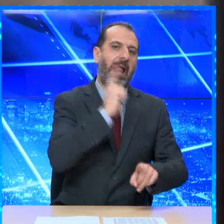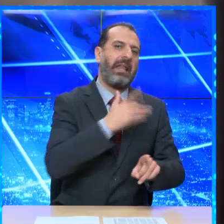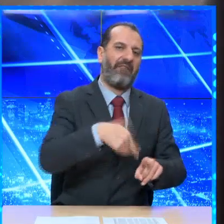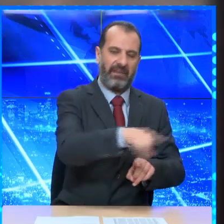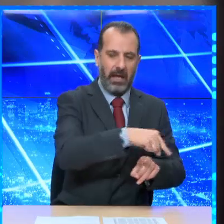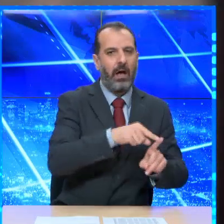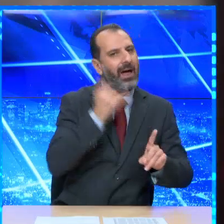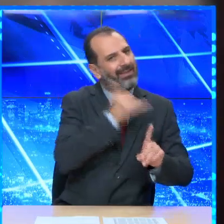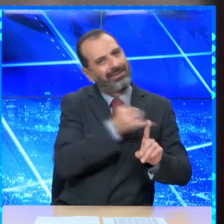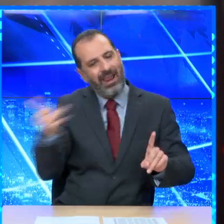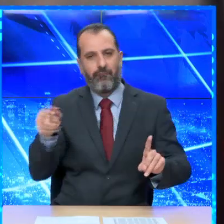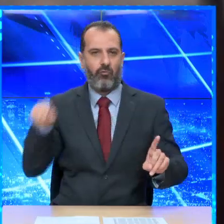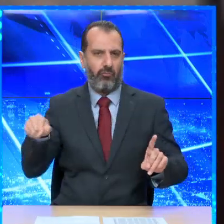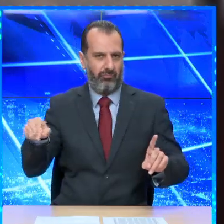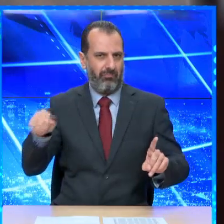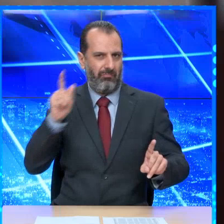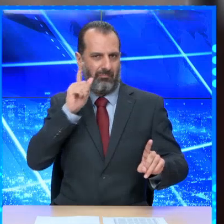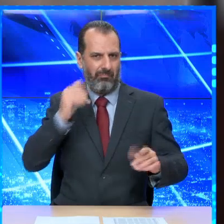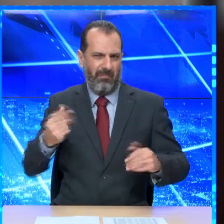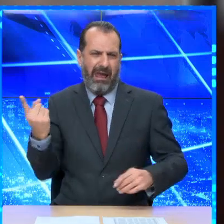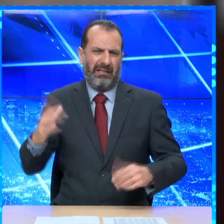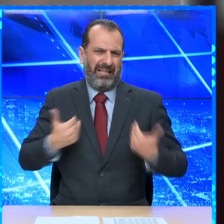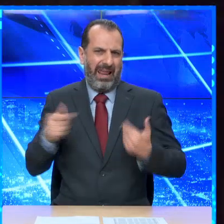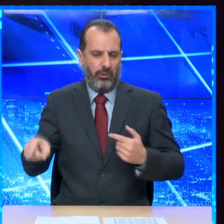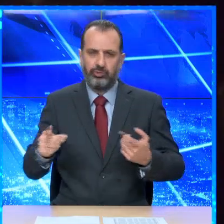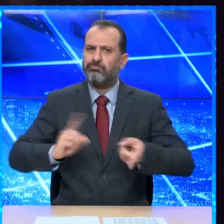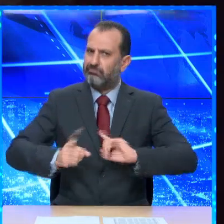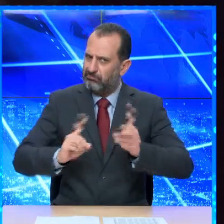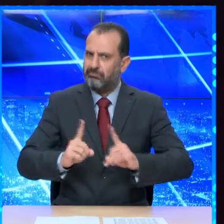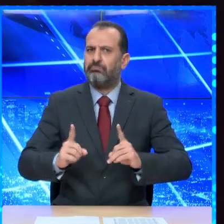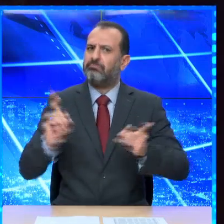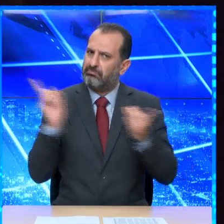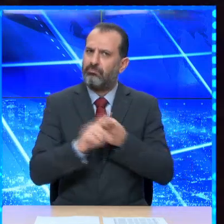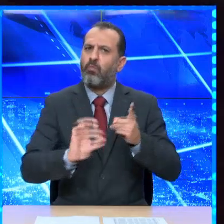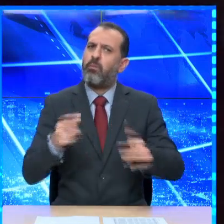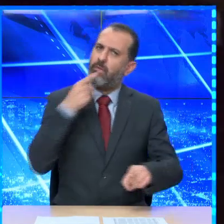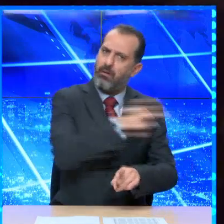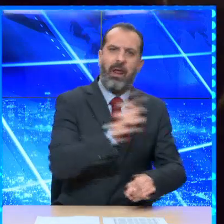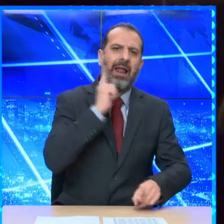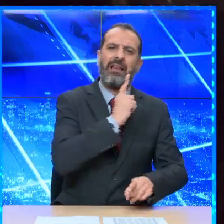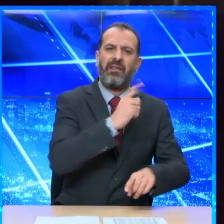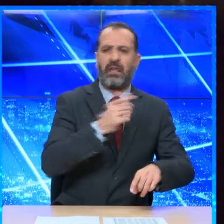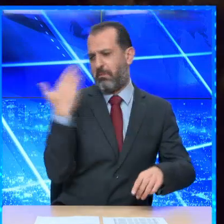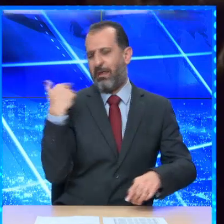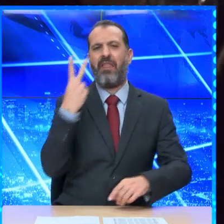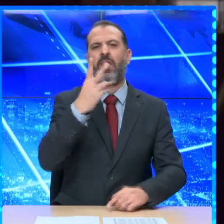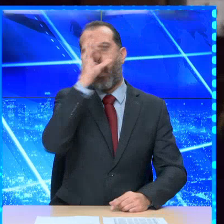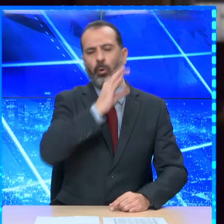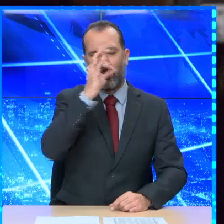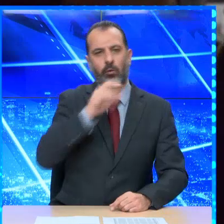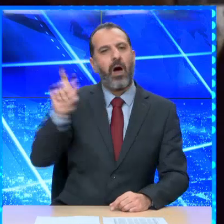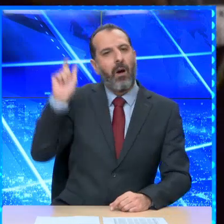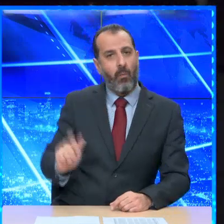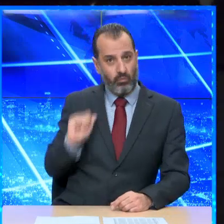από τηλεφωνική επικοινωνία με έναν από τους νεαρούς, συμφώνησαν να συναντηθούν στον τόπο της στις 2 Οκτωβρίου. Όμως